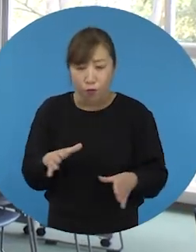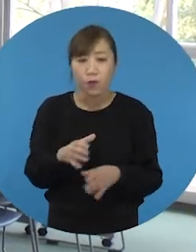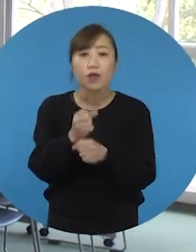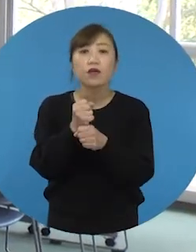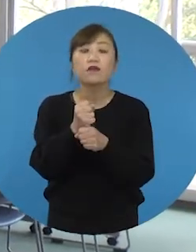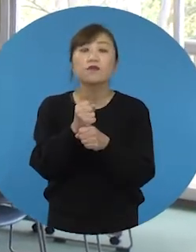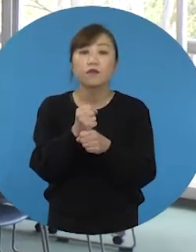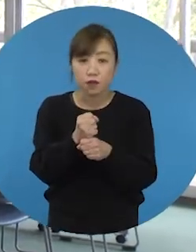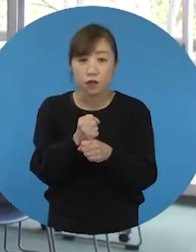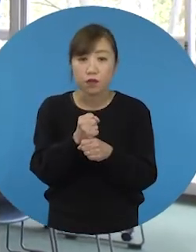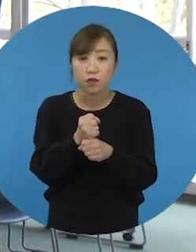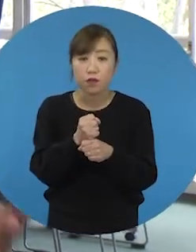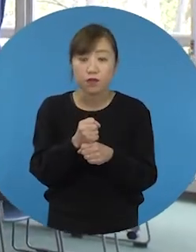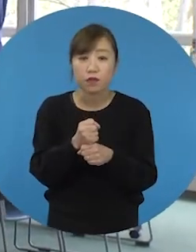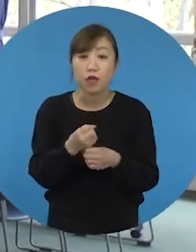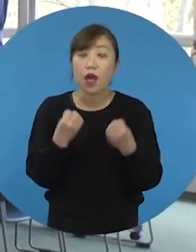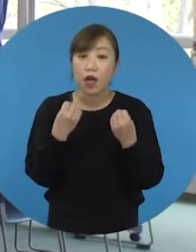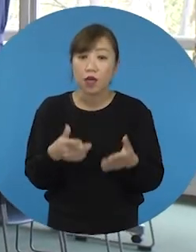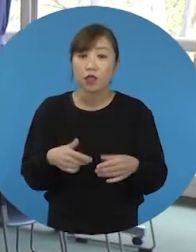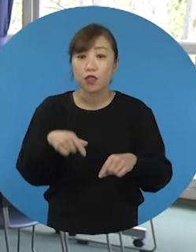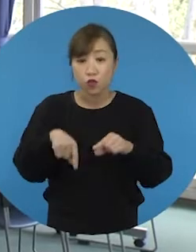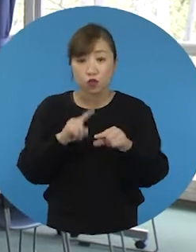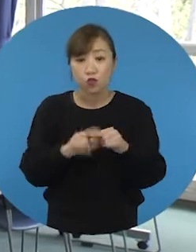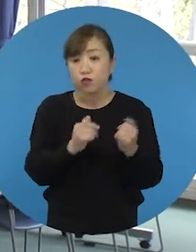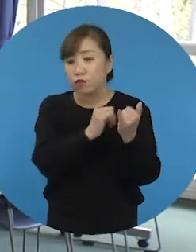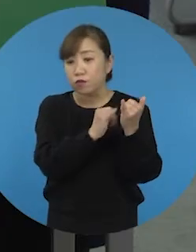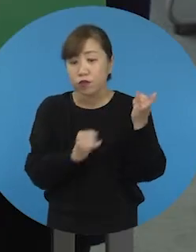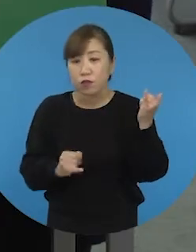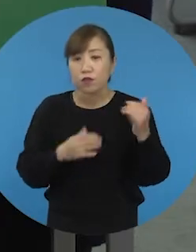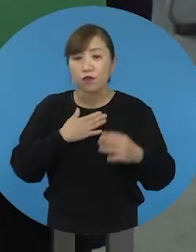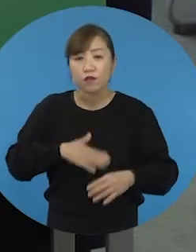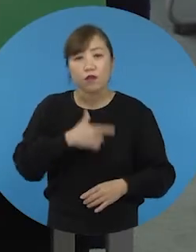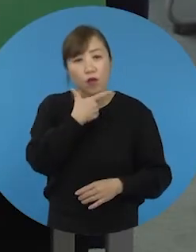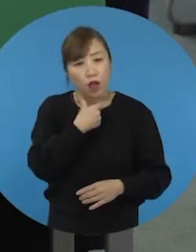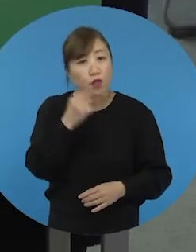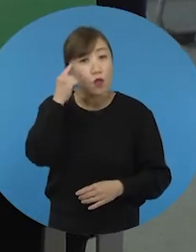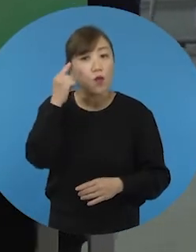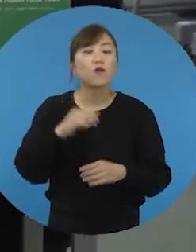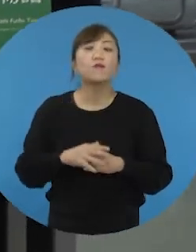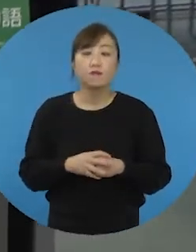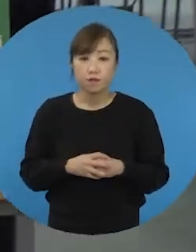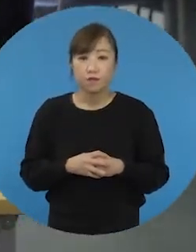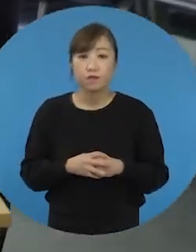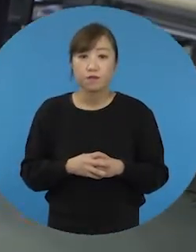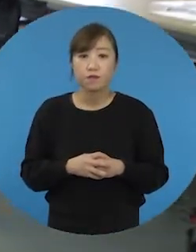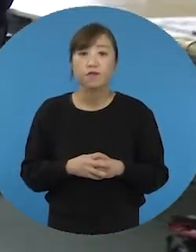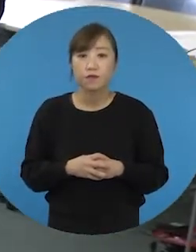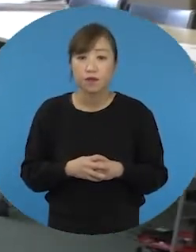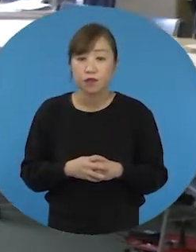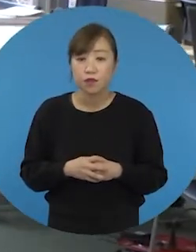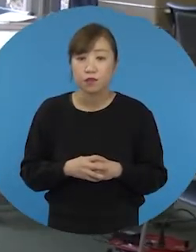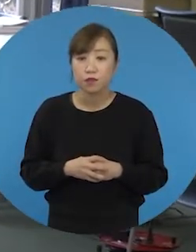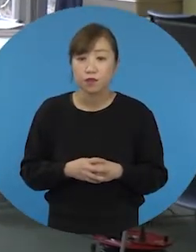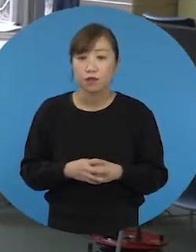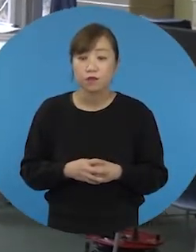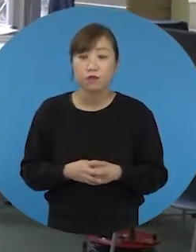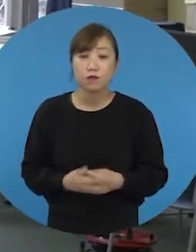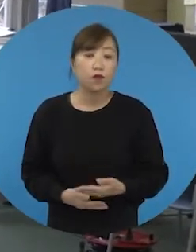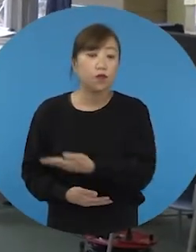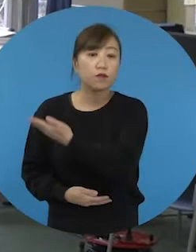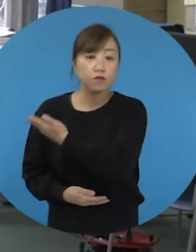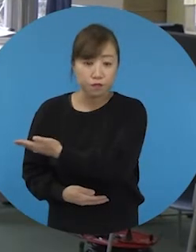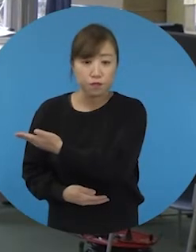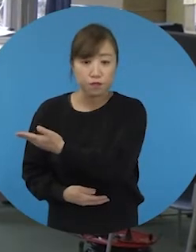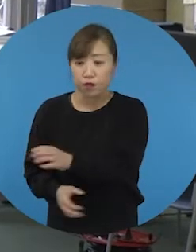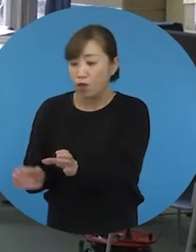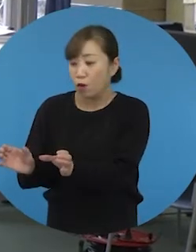新しい府中の歴史を皆さんに知っていただこうということになります。 府中志士をご用意していただきました。こ